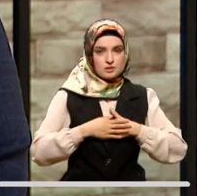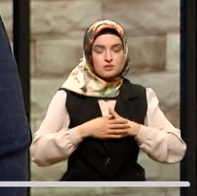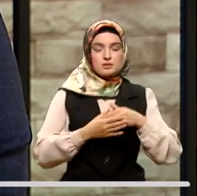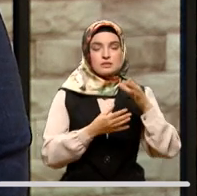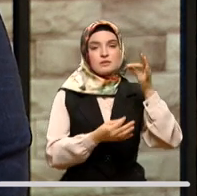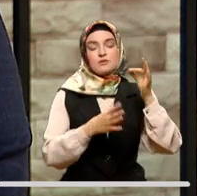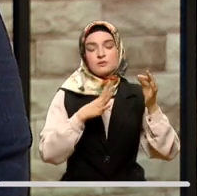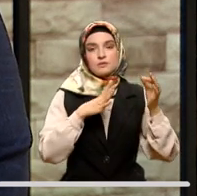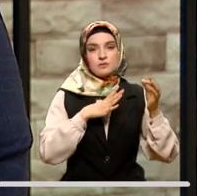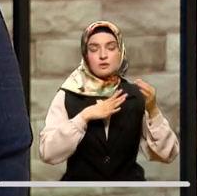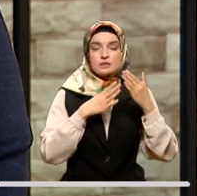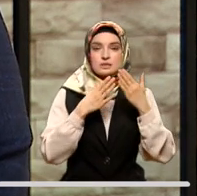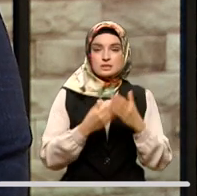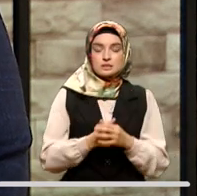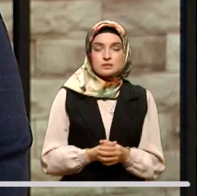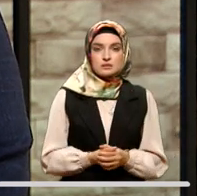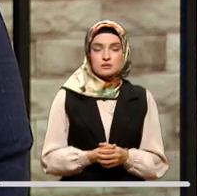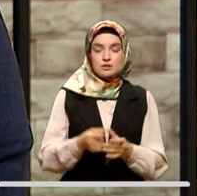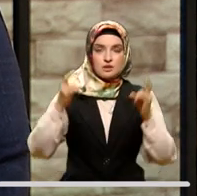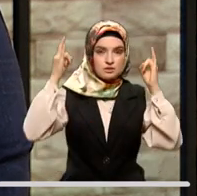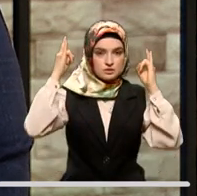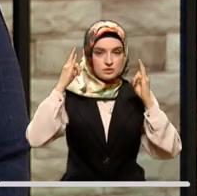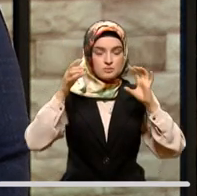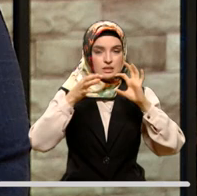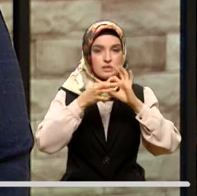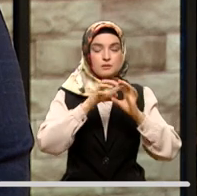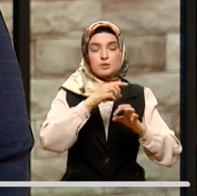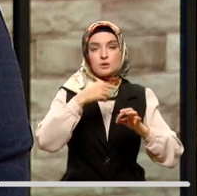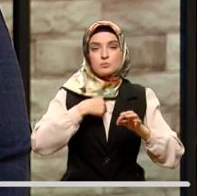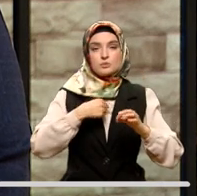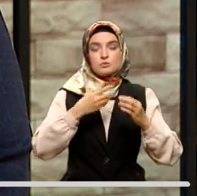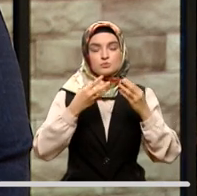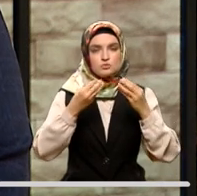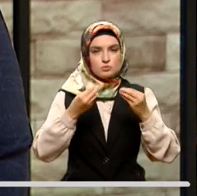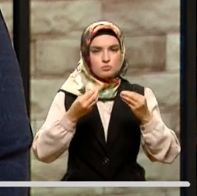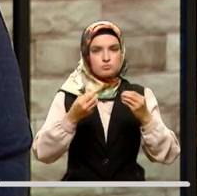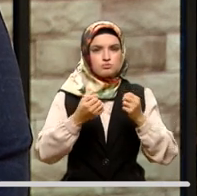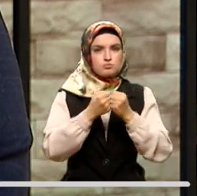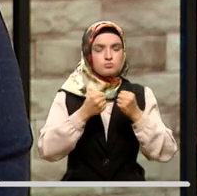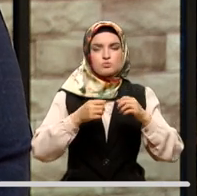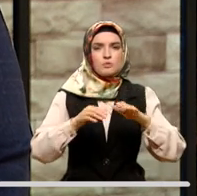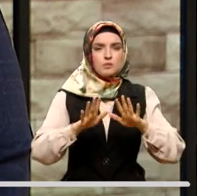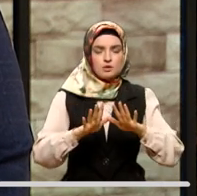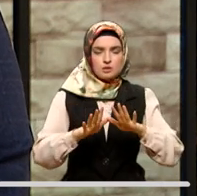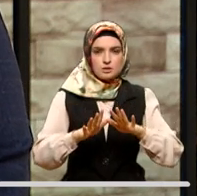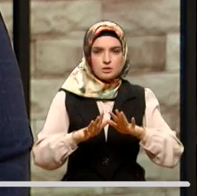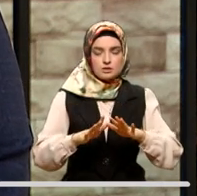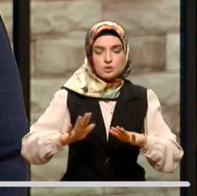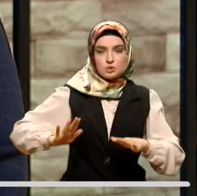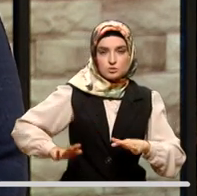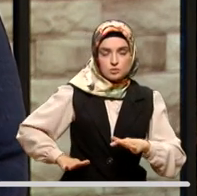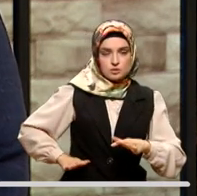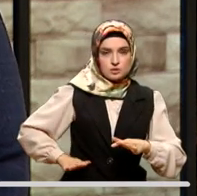insanımız var. Yani aslında camiyle ilişkimizi biz çok sıkı tutamasak da çocuğumuza dair bir cami